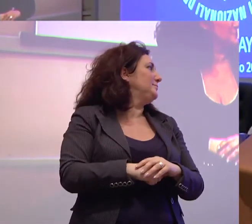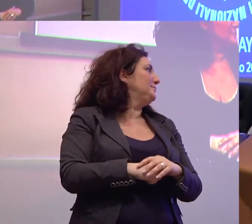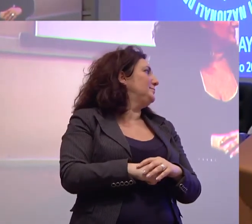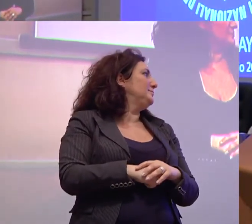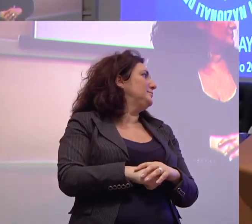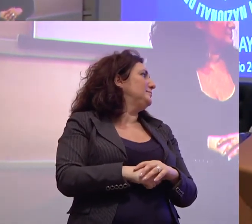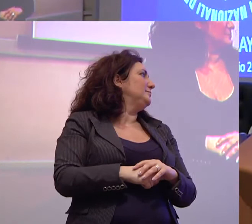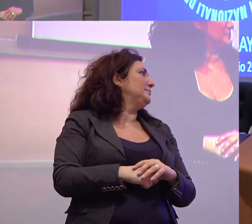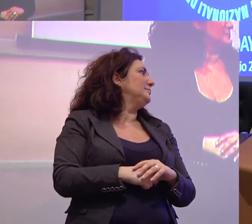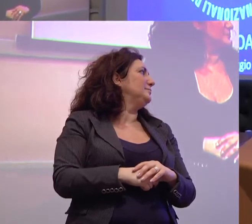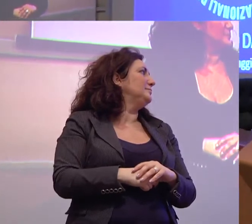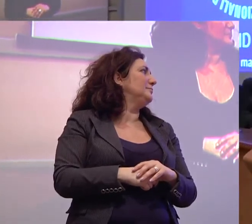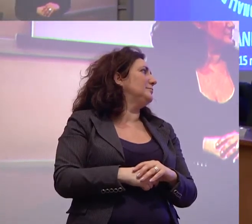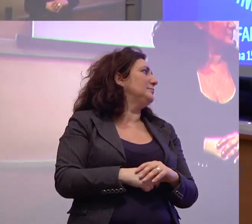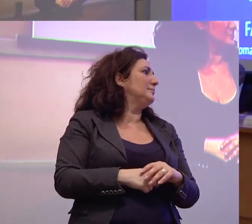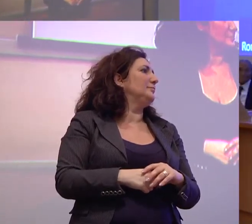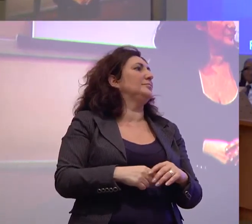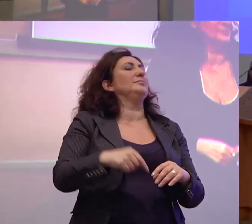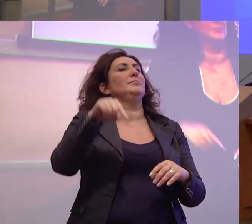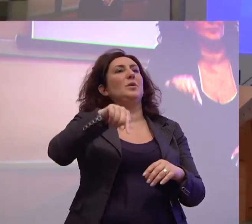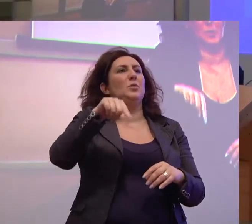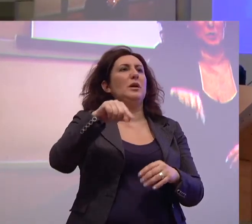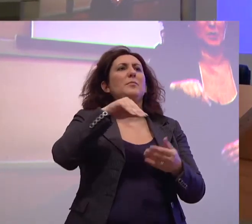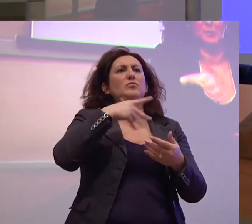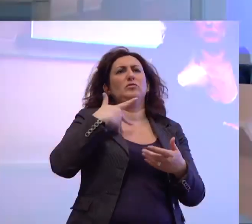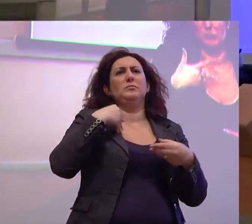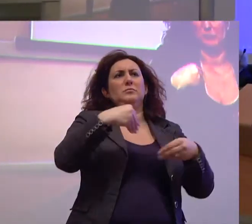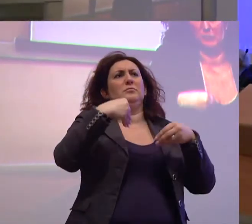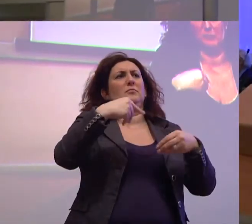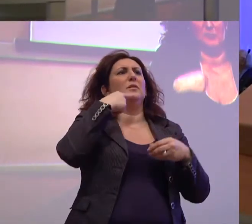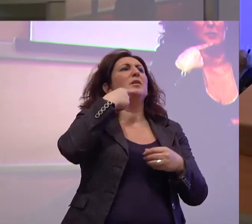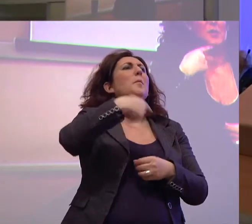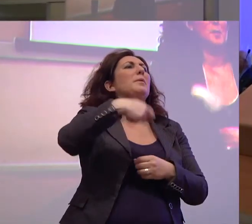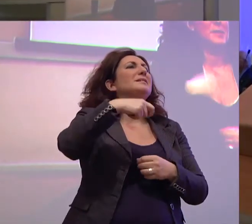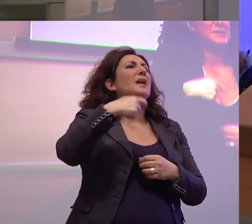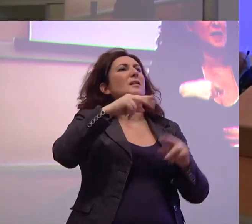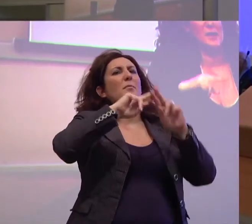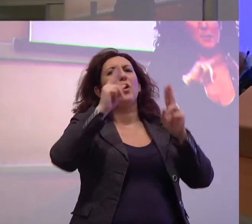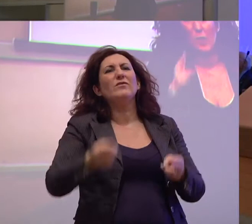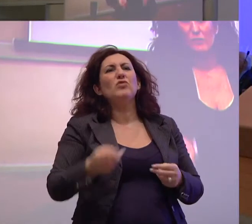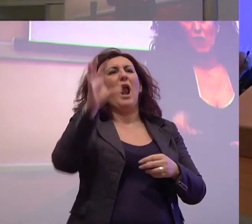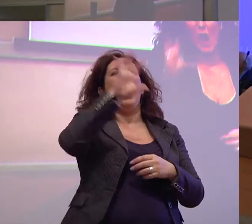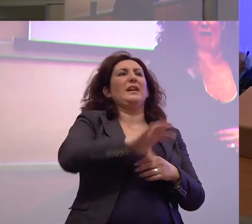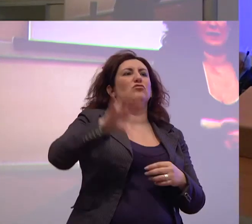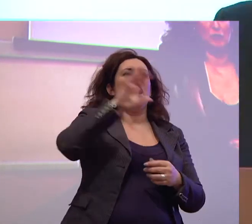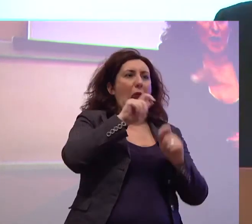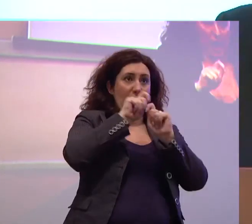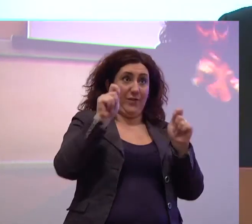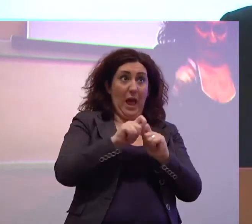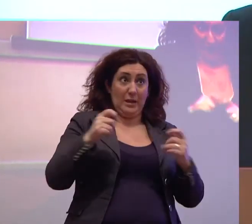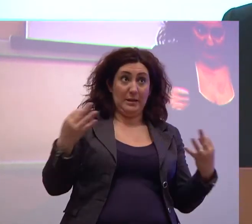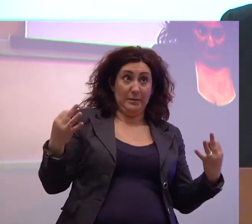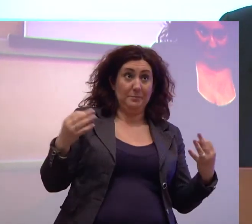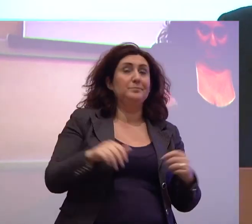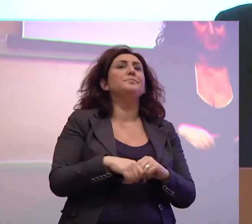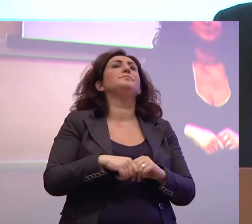Qui hanno partecipato i Presidenti provinciali e regionali della Fund. A